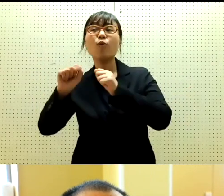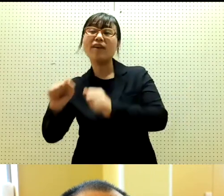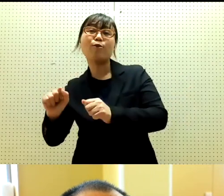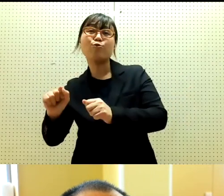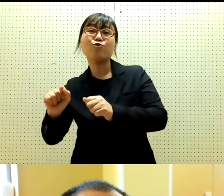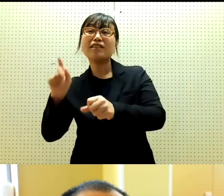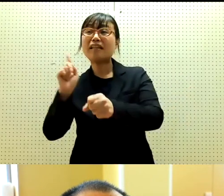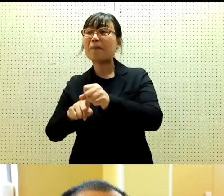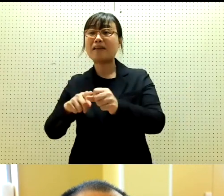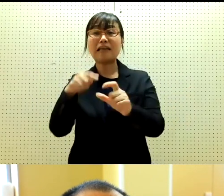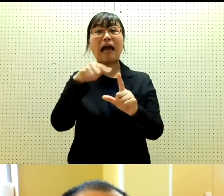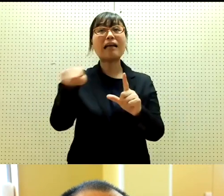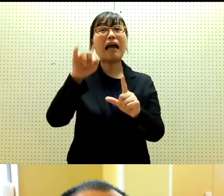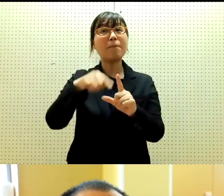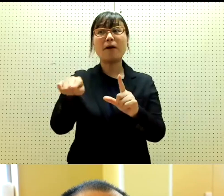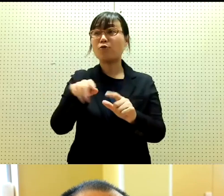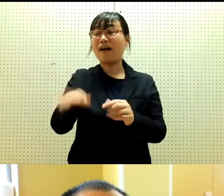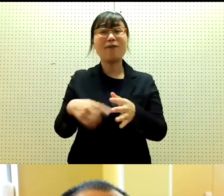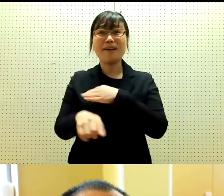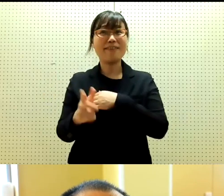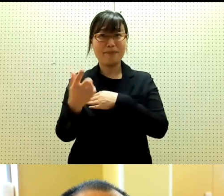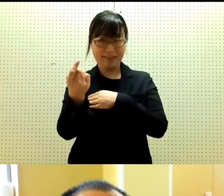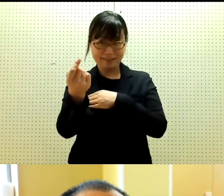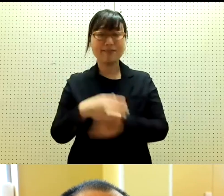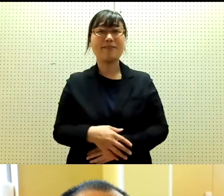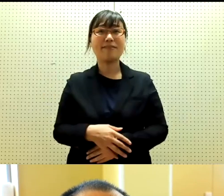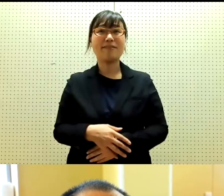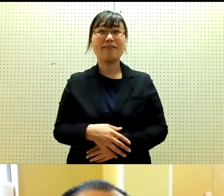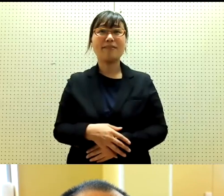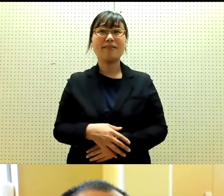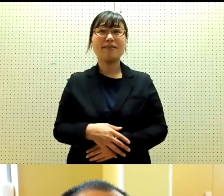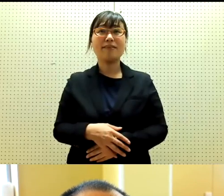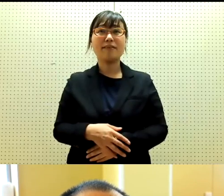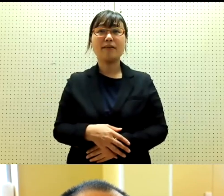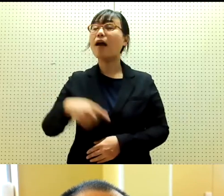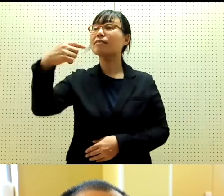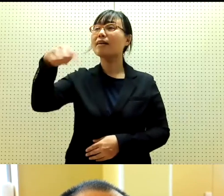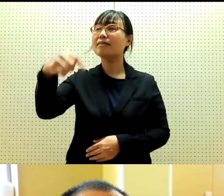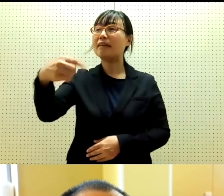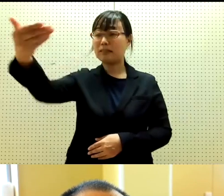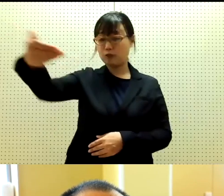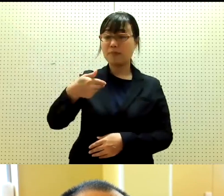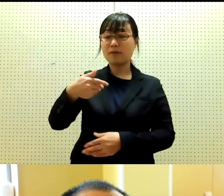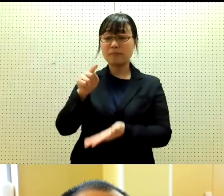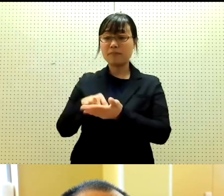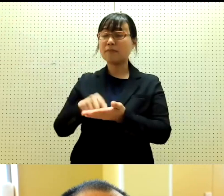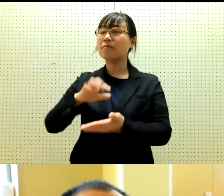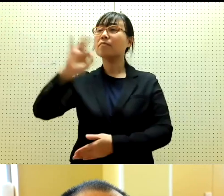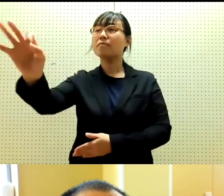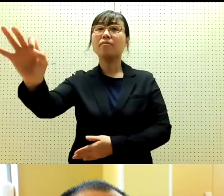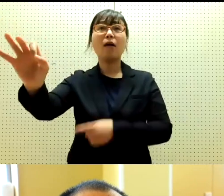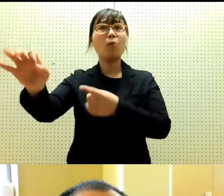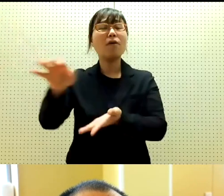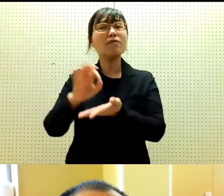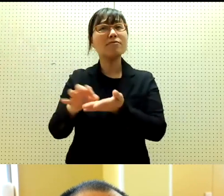かとかですね、単にですね先生からこうなんか質問がポロッと来たやつにこうペペペって答えてなんか送り返すだけが使い方じゃ